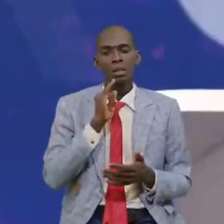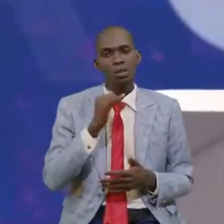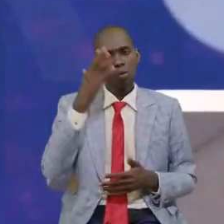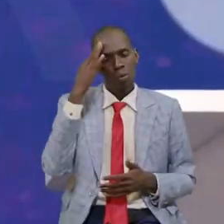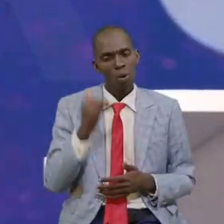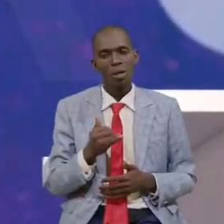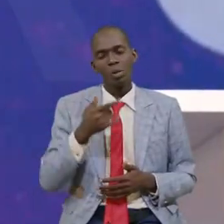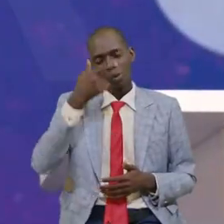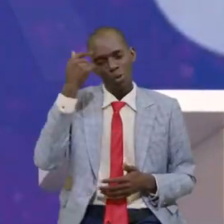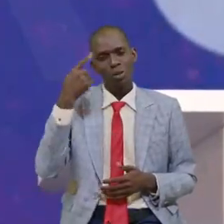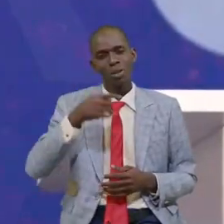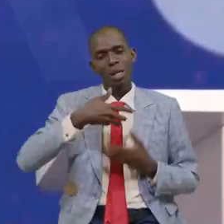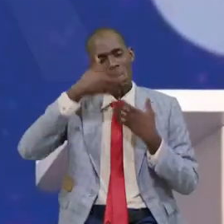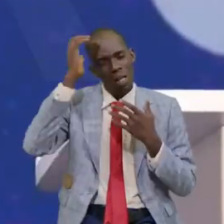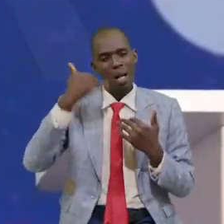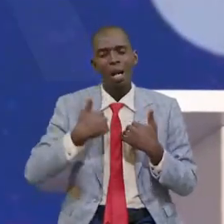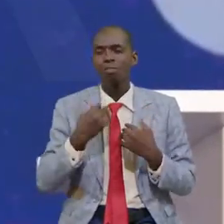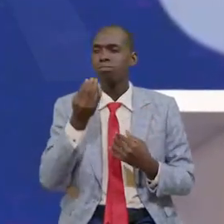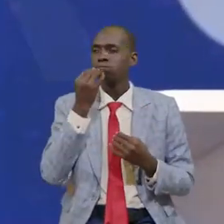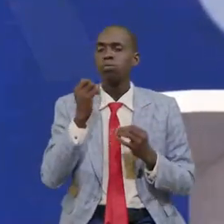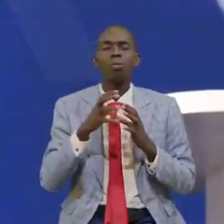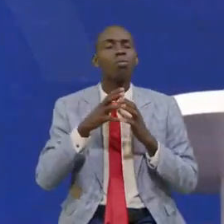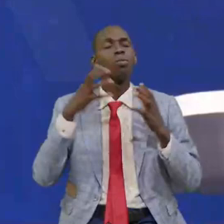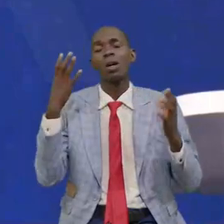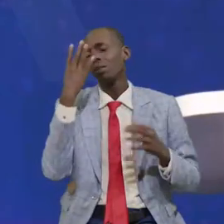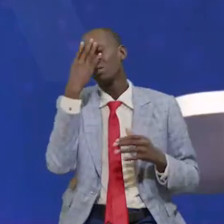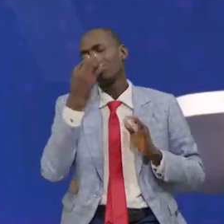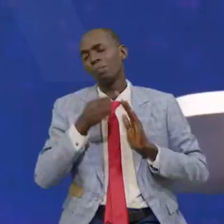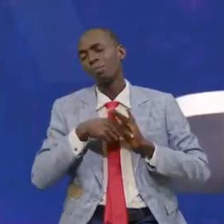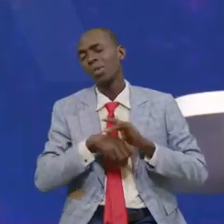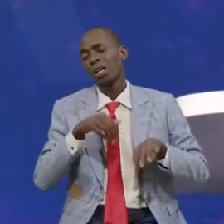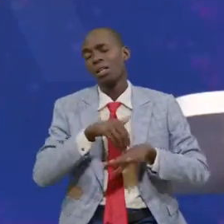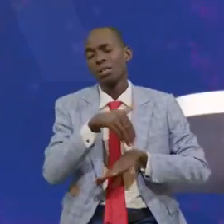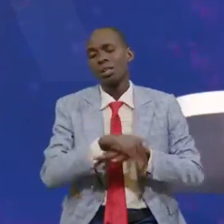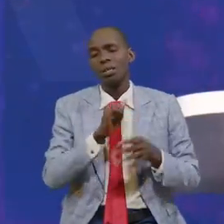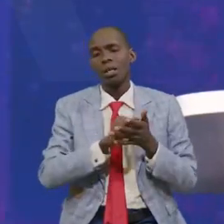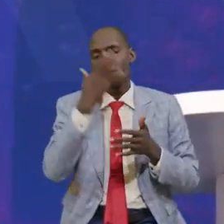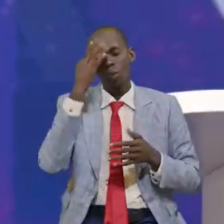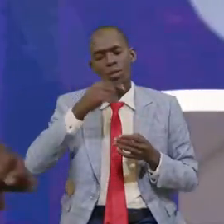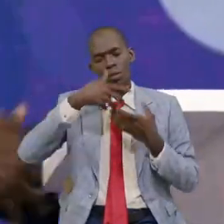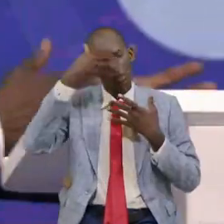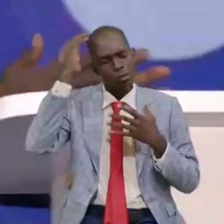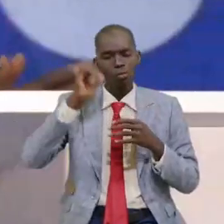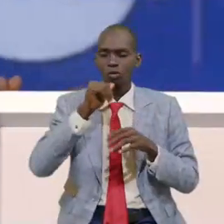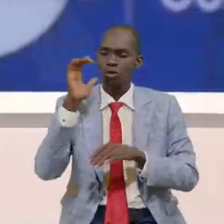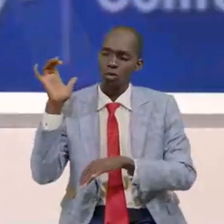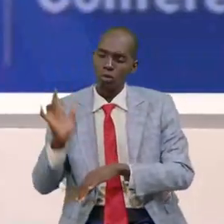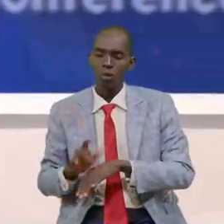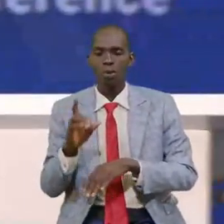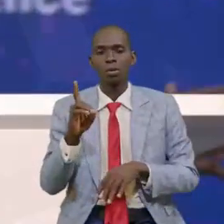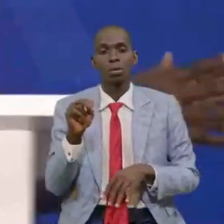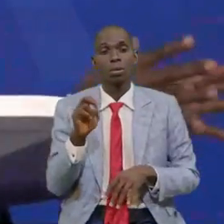ils avaient beaucoup mangé, qu'ils avaient dormi dans la nuit. C'est pourquoi ils n'ont pas mangé